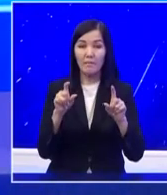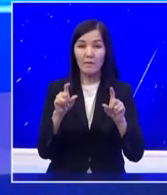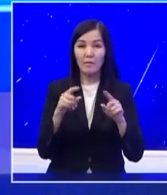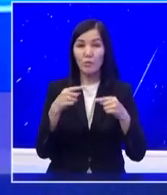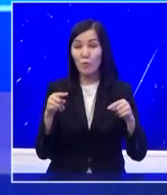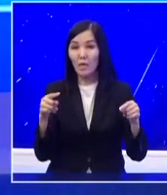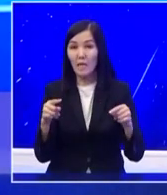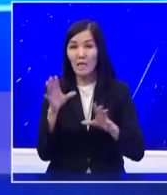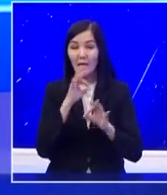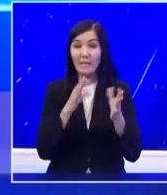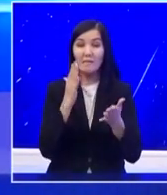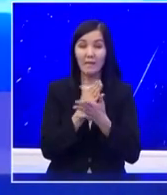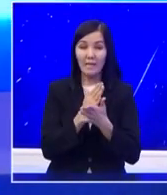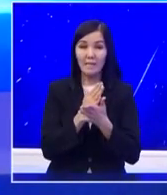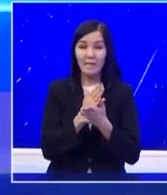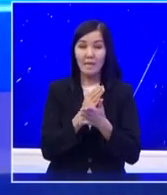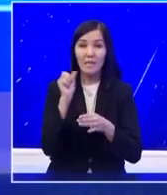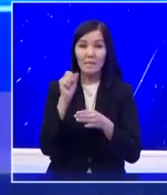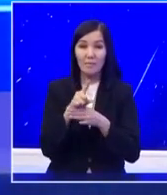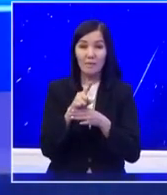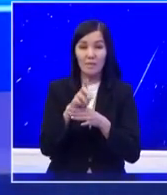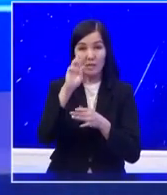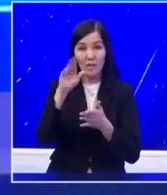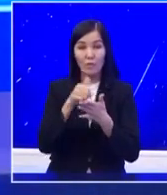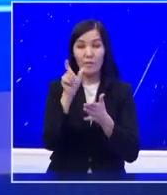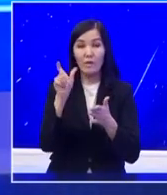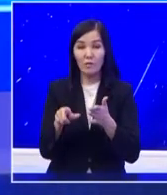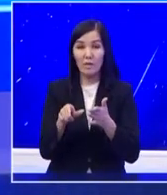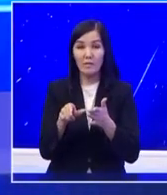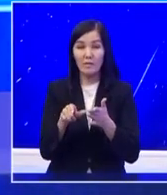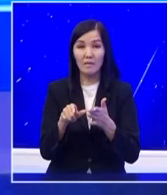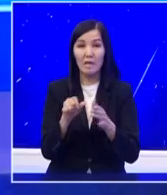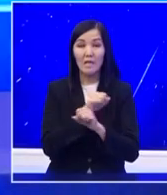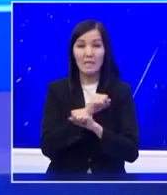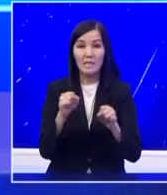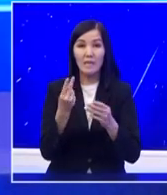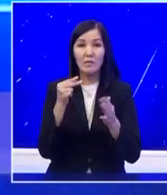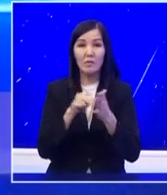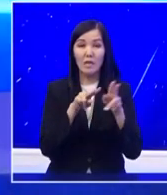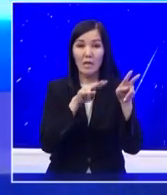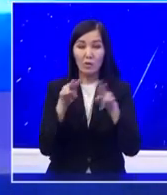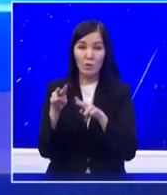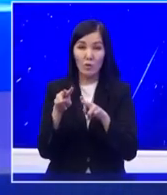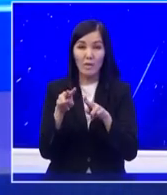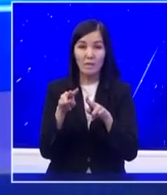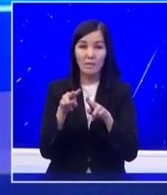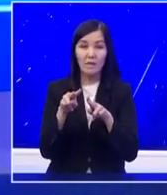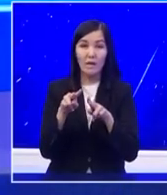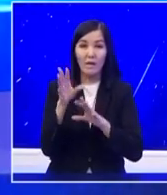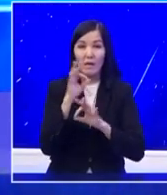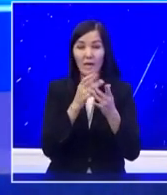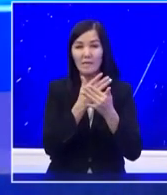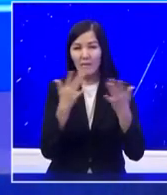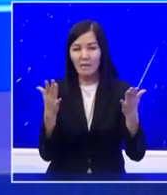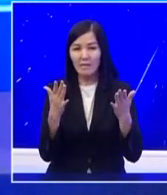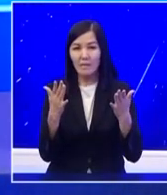лекарственных средств. В соответствии с поручением главы государства, в целях недопущения роста цен и контроля наличия лекарственных средств, на